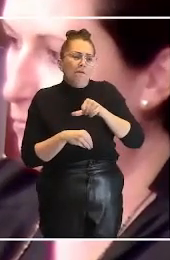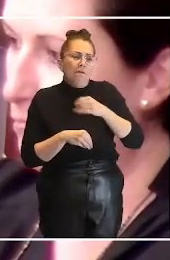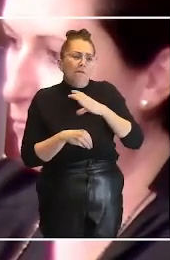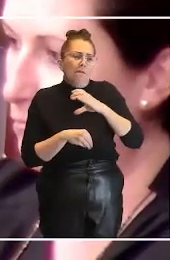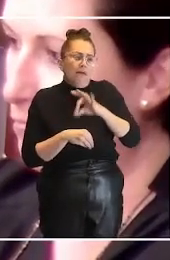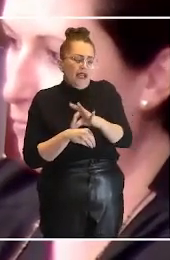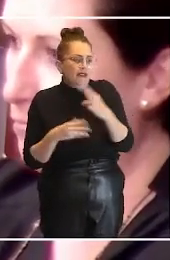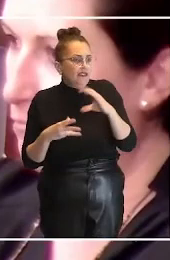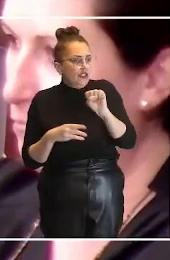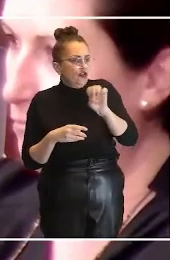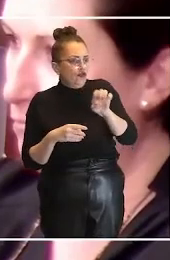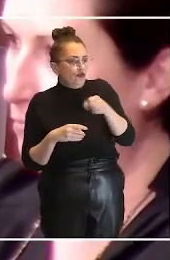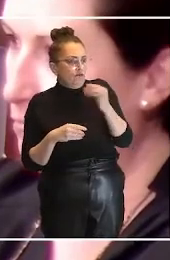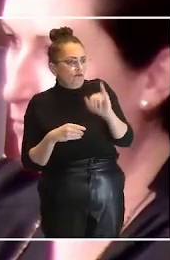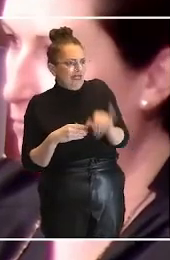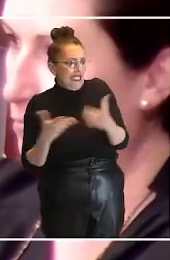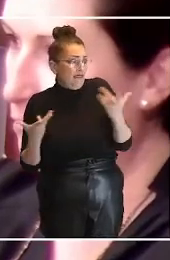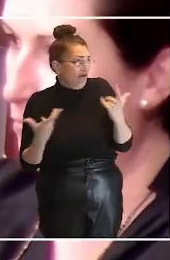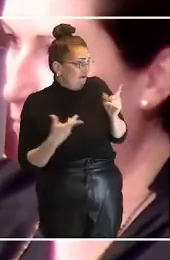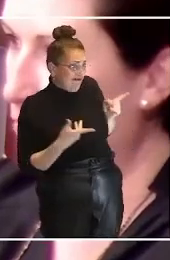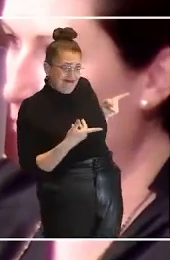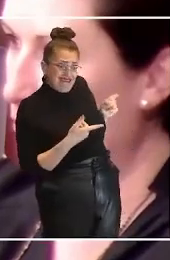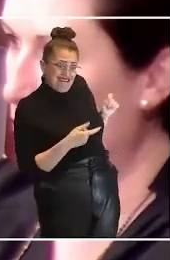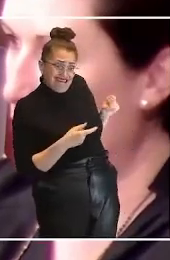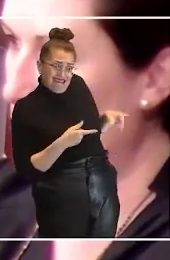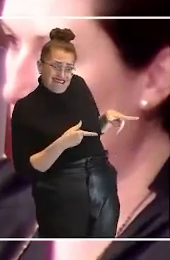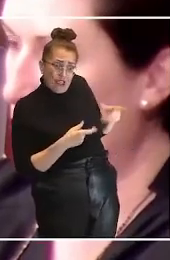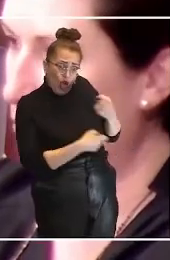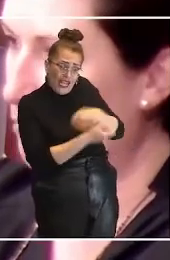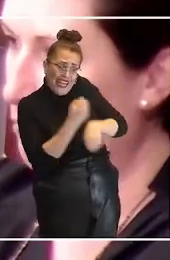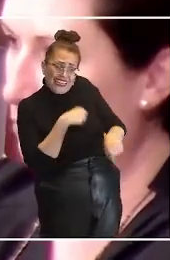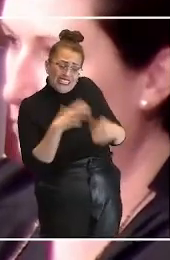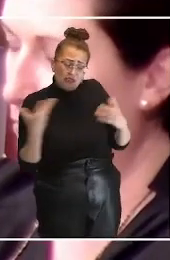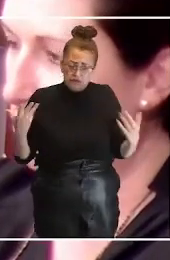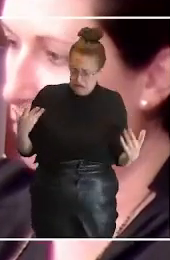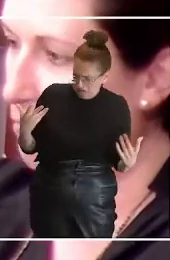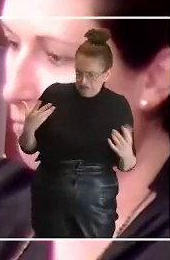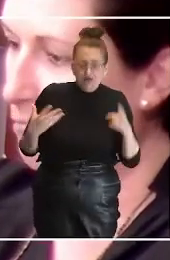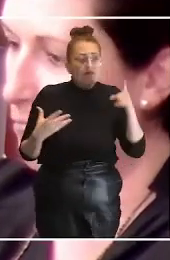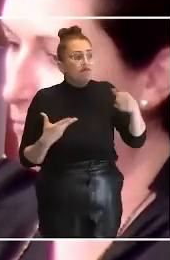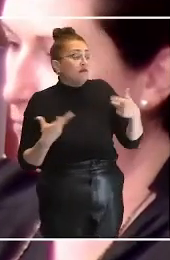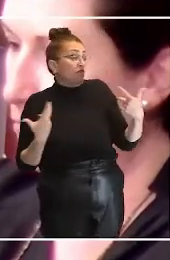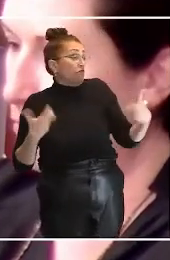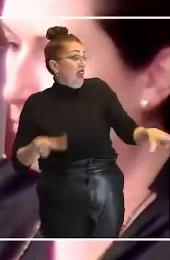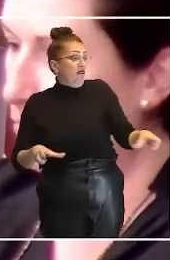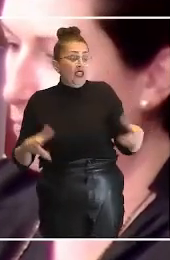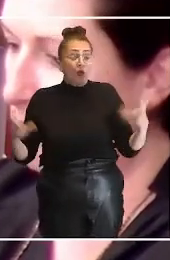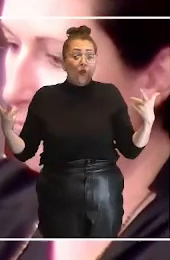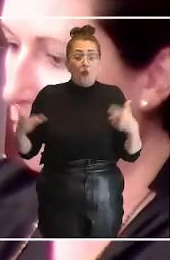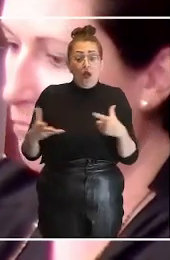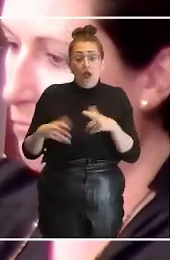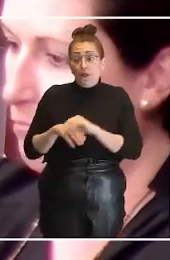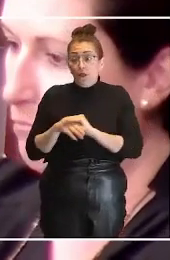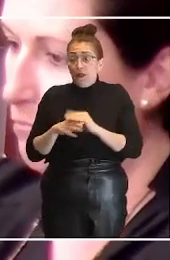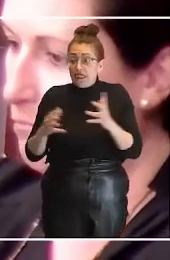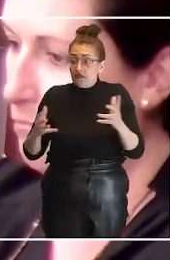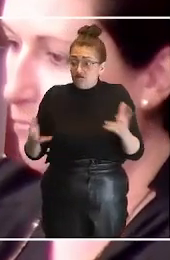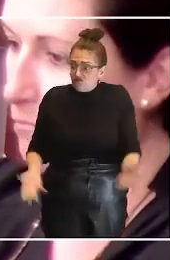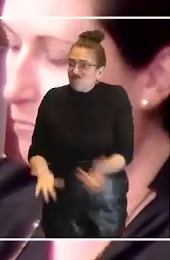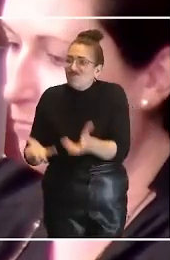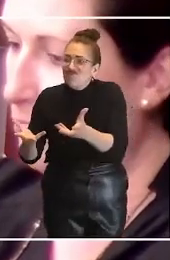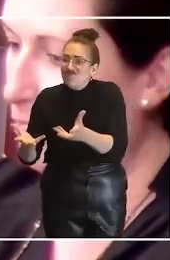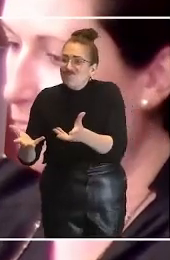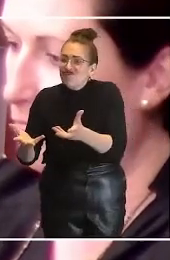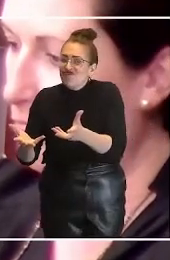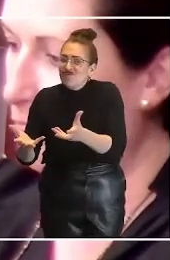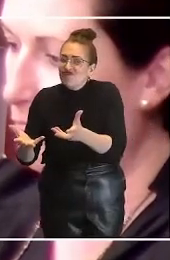droite. Votre réticence à afficher un soutien public rentre en contradiction totale avec le soutien pourtant